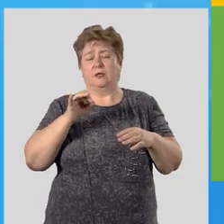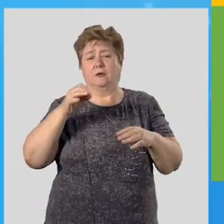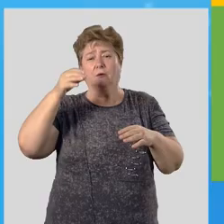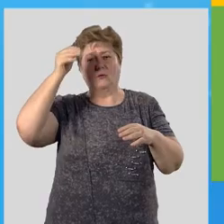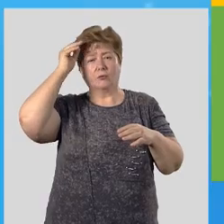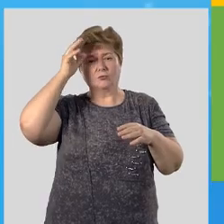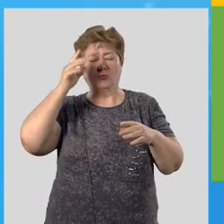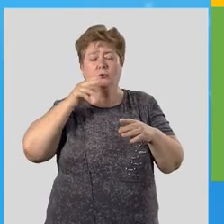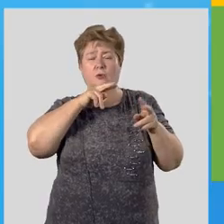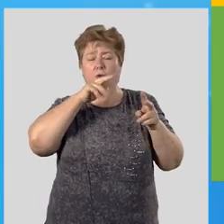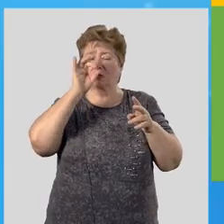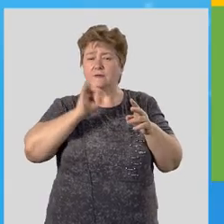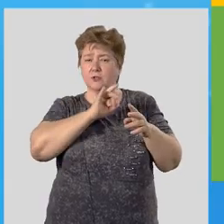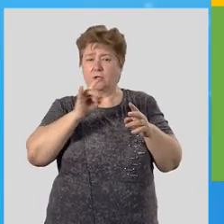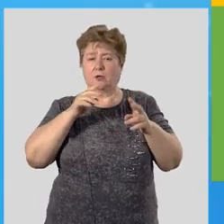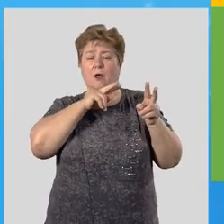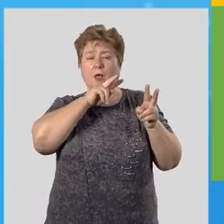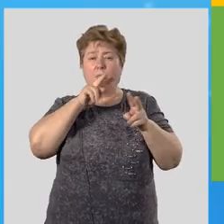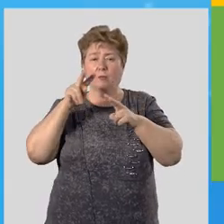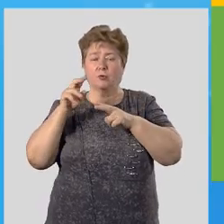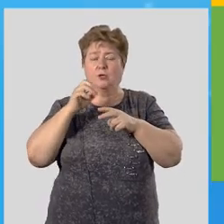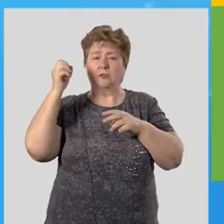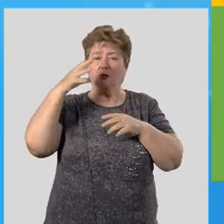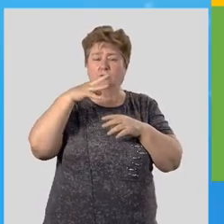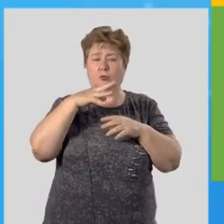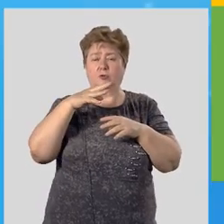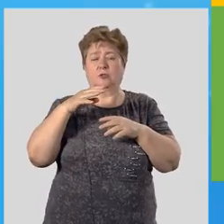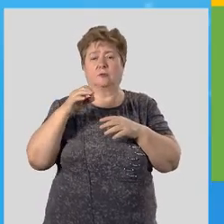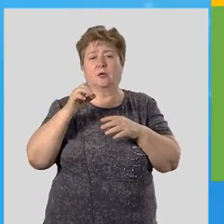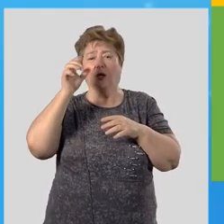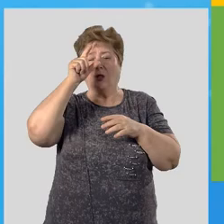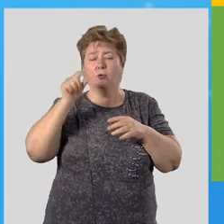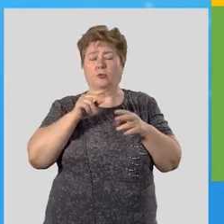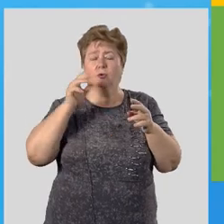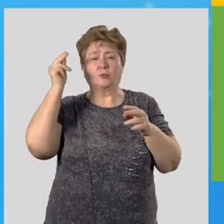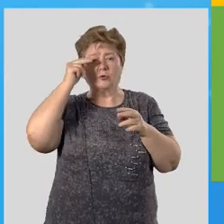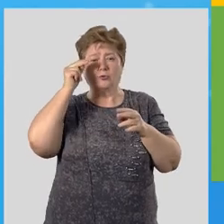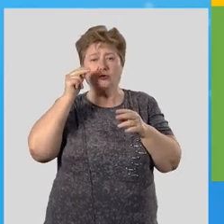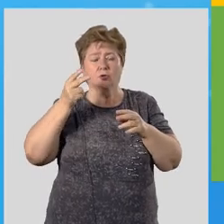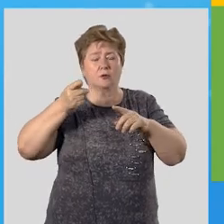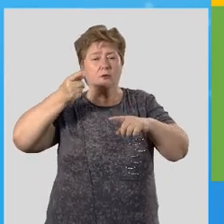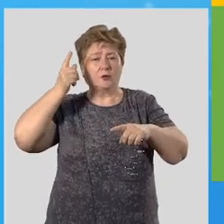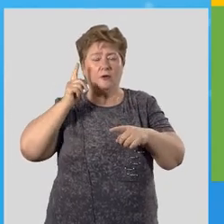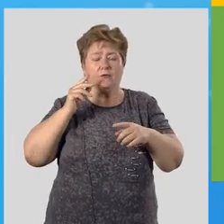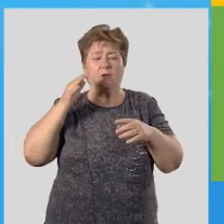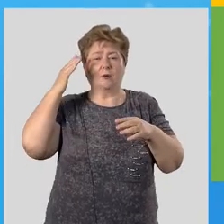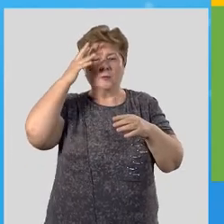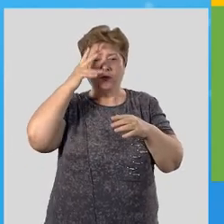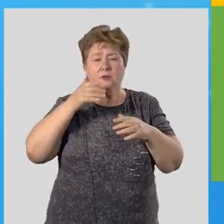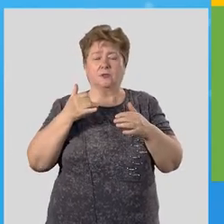Коперник наблюдал за солнцем и луной, изучал взгляды древних мыслителей